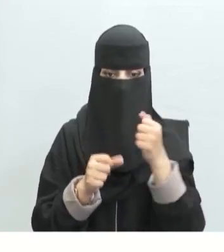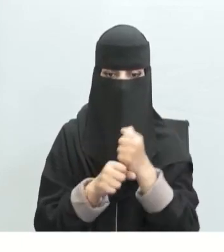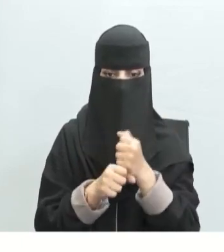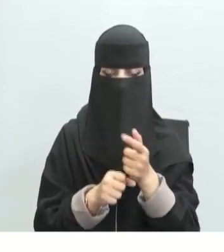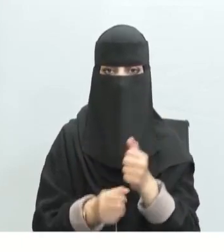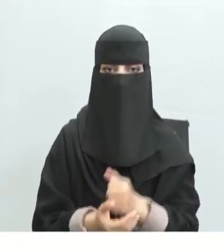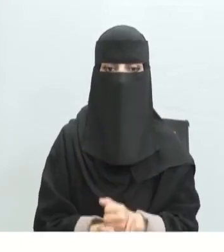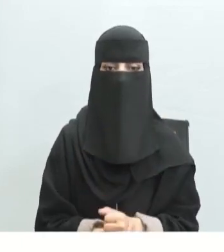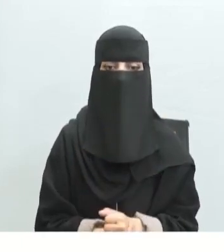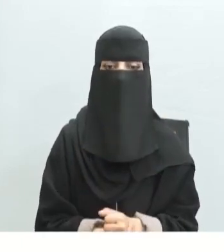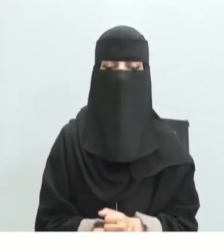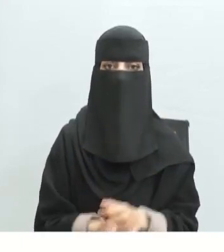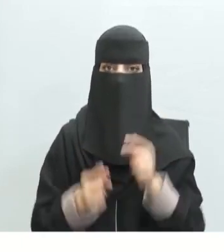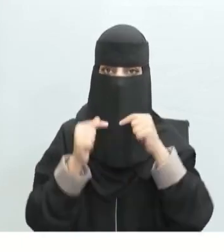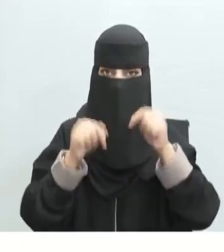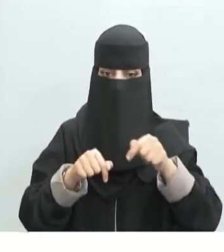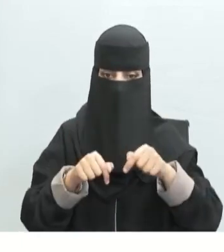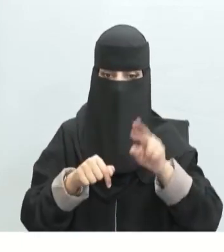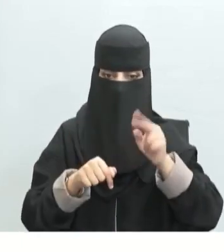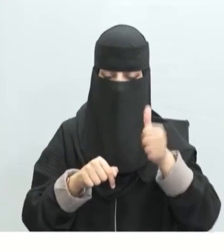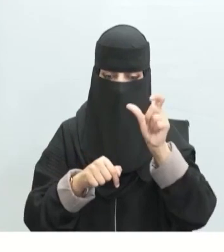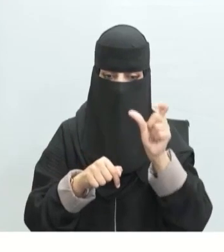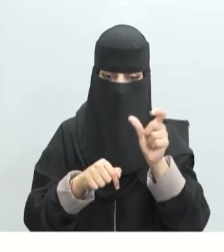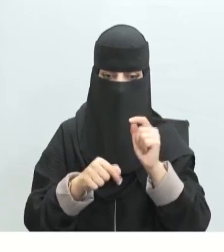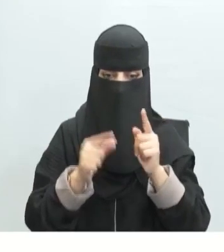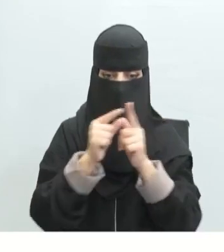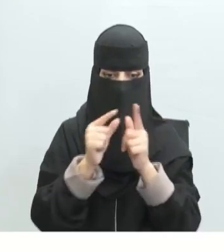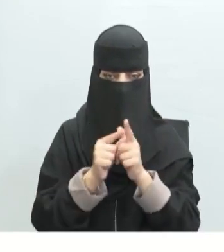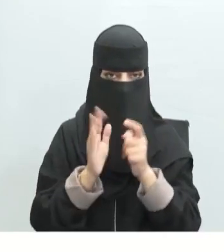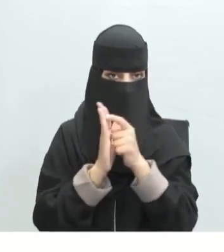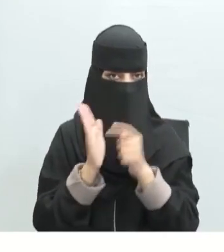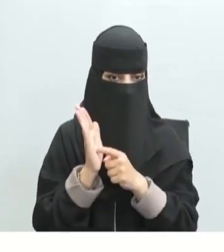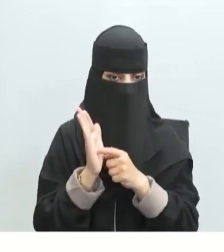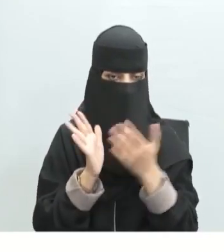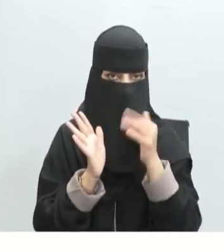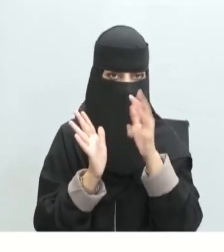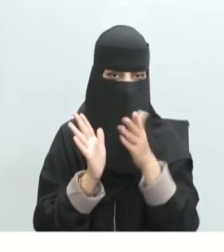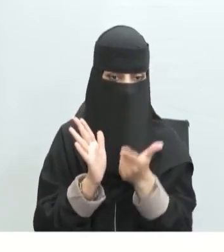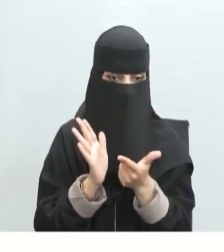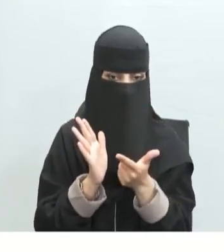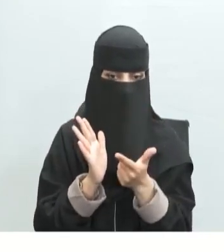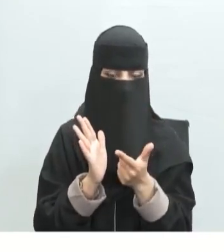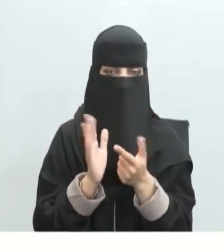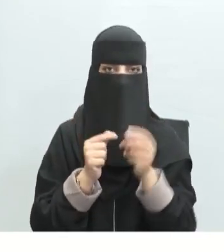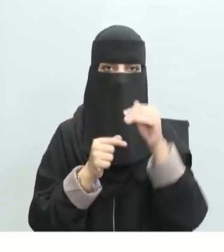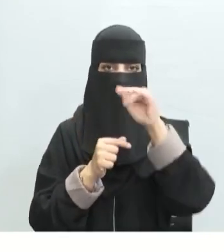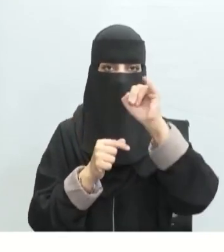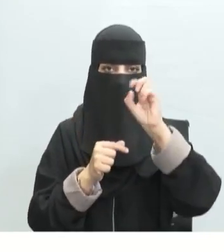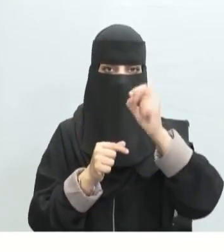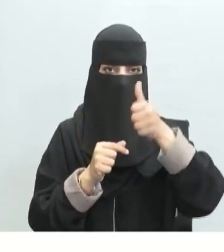المثلثيه لها الان تان لبي قانونا التان شش يساوي يساوي المقابل